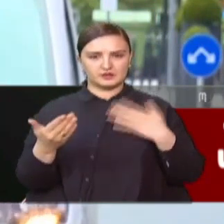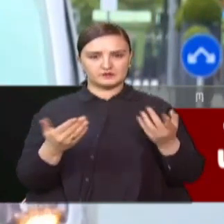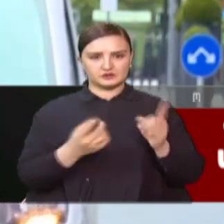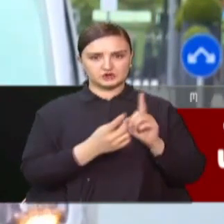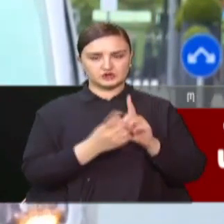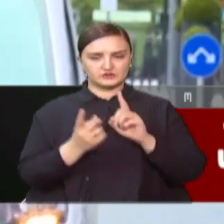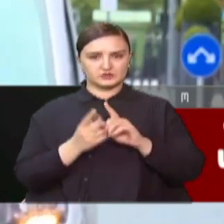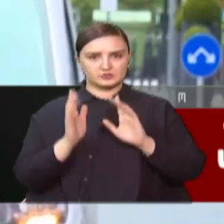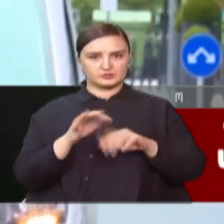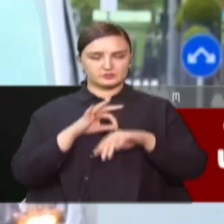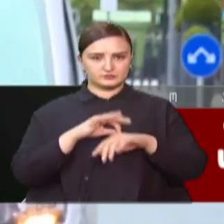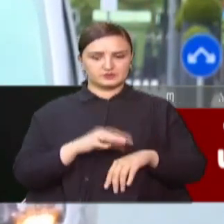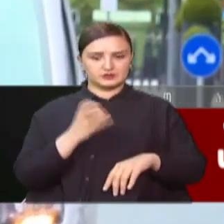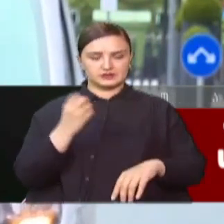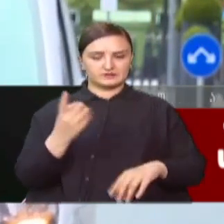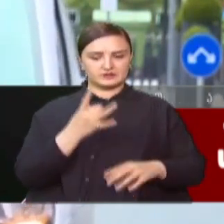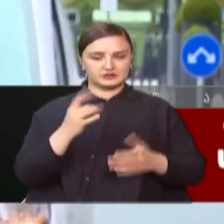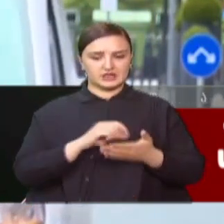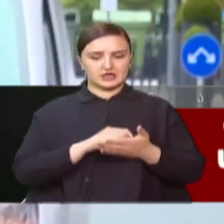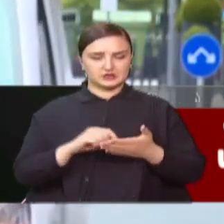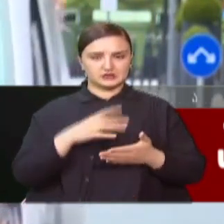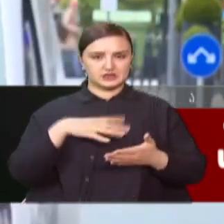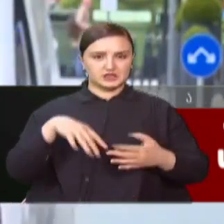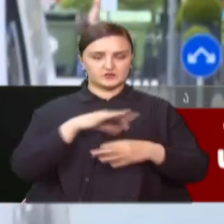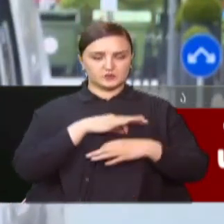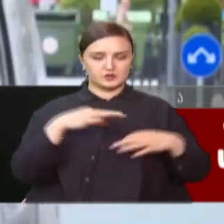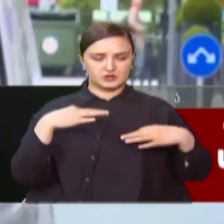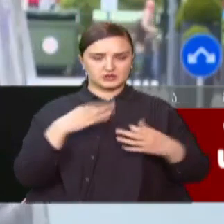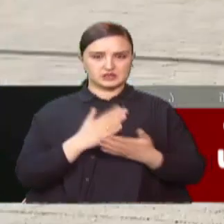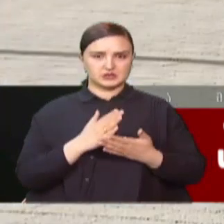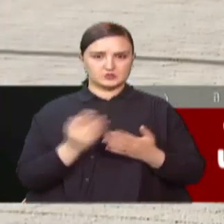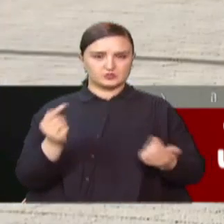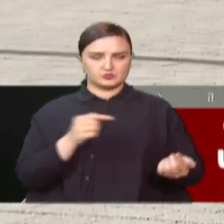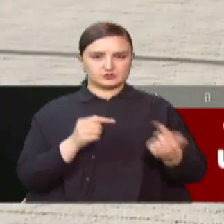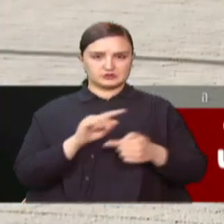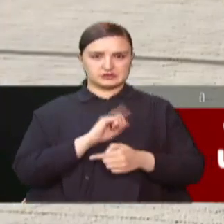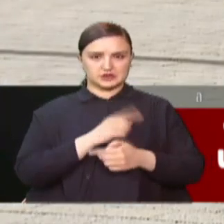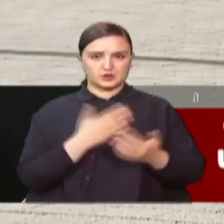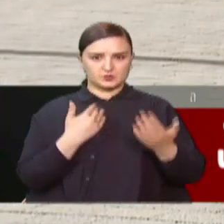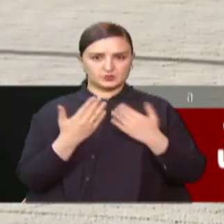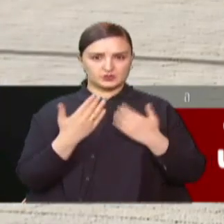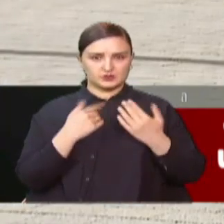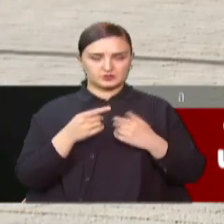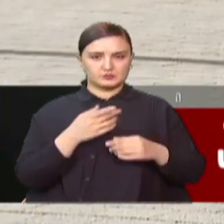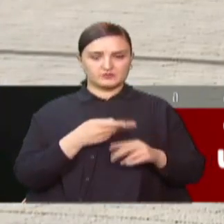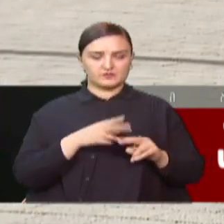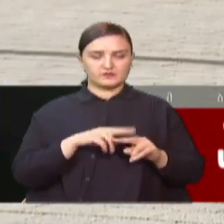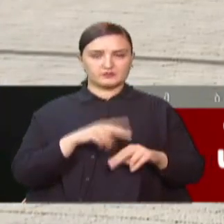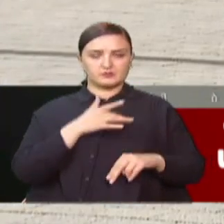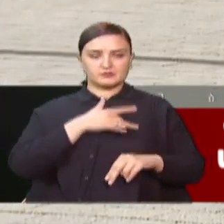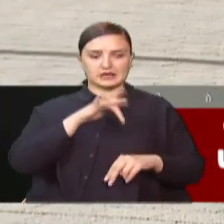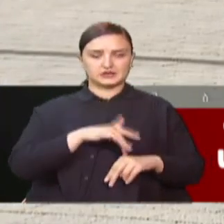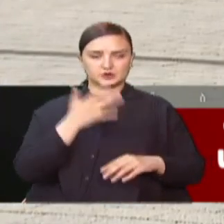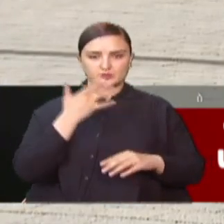რაც კიდევ ერთხელ ხაზს უსვამს საქართველოსა და უნგრეთს შორის არსებულ მჭიდრო ურთიერთობებს. Conservativul politic este